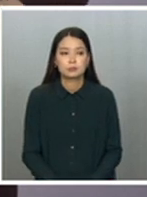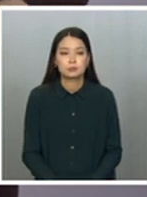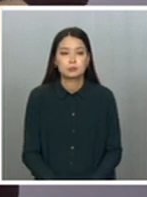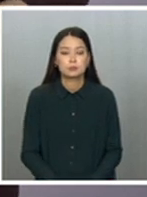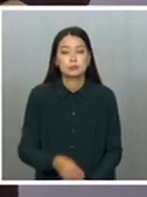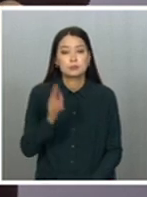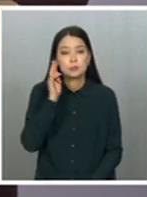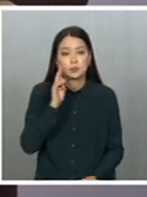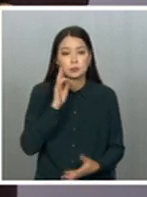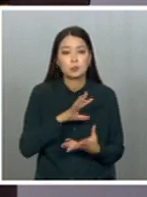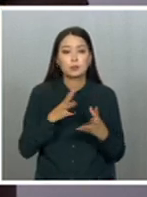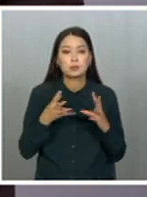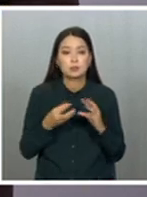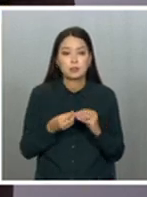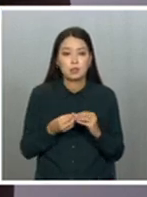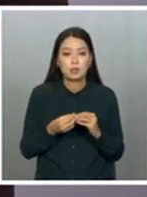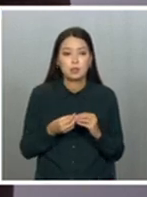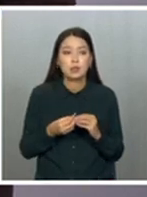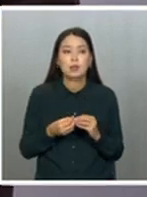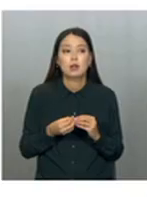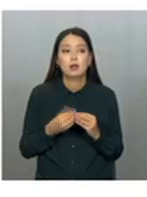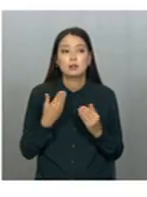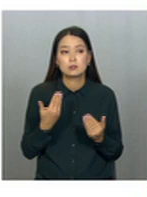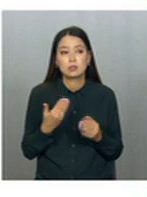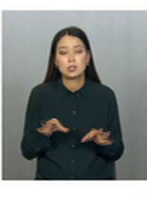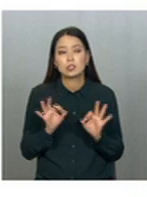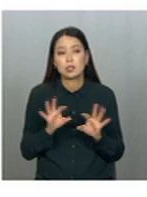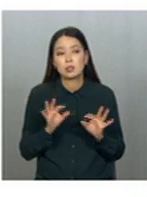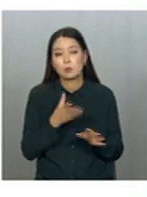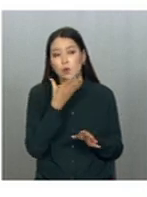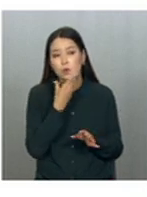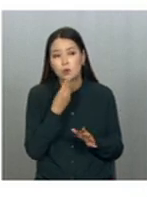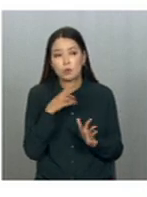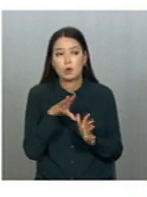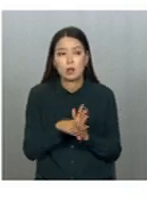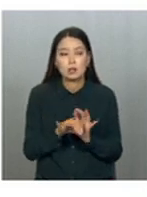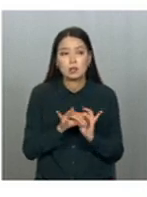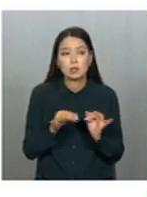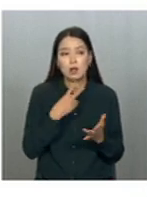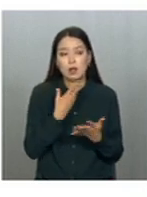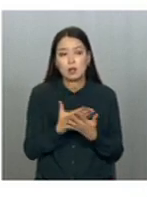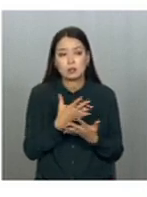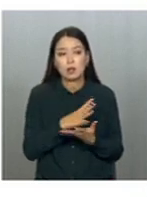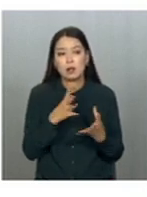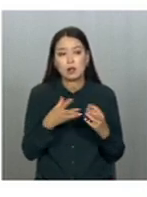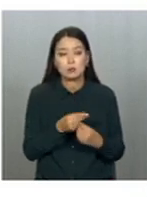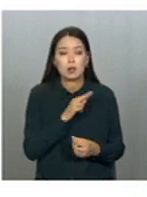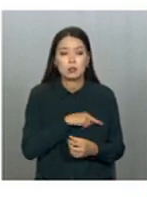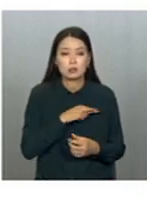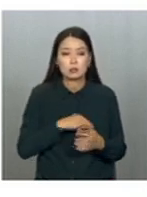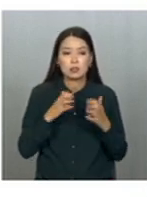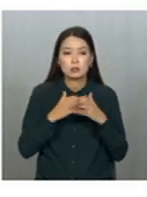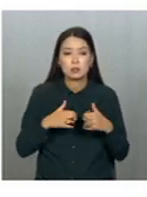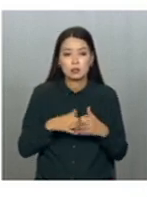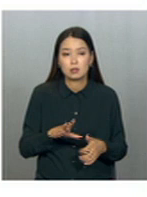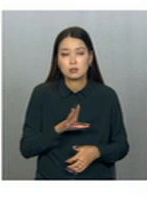Сабағымызды қорытындылайық. Бүгін сабақта шығармадағы көркемдегіш құралдар мен айшықтау амалдарының қызметін